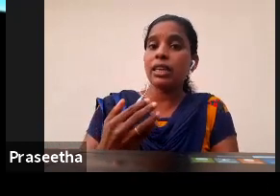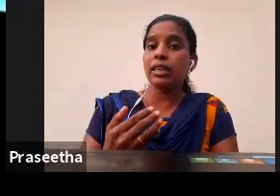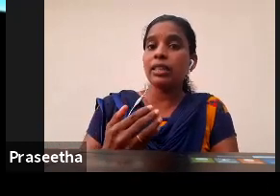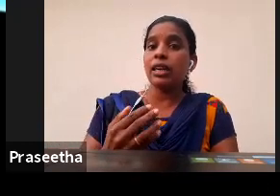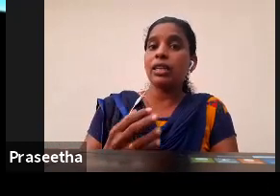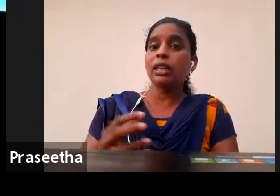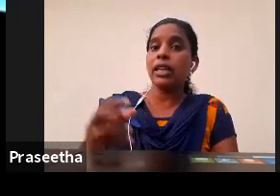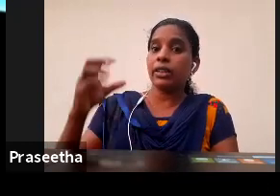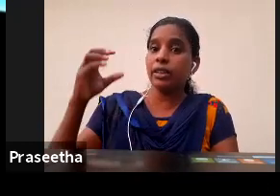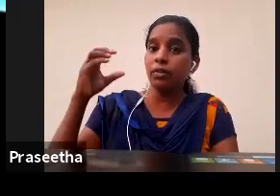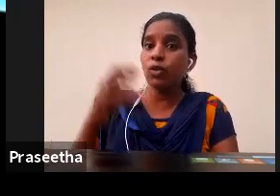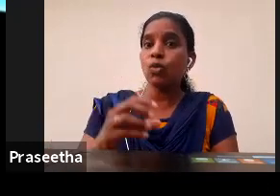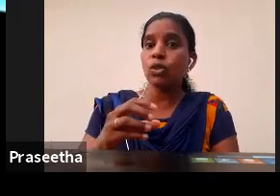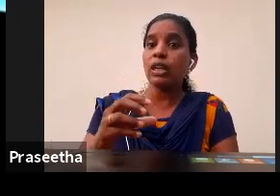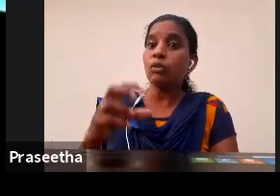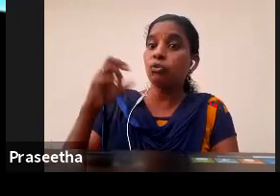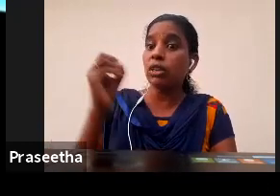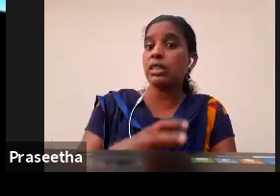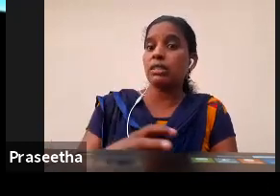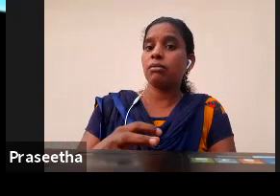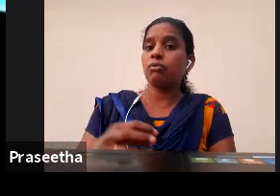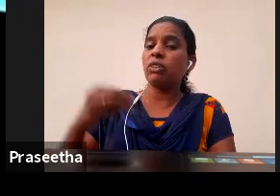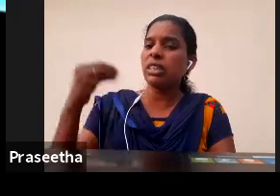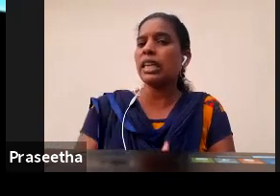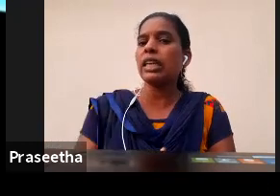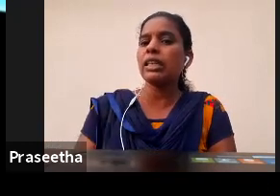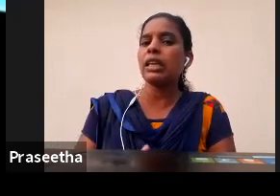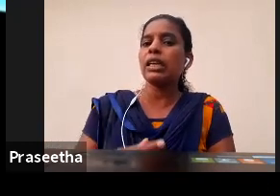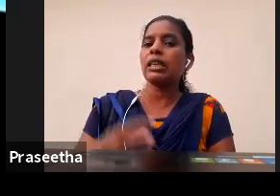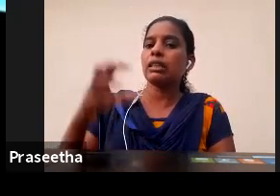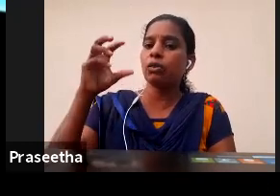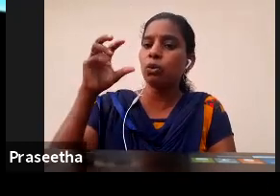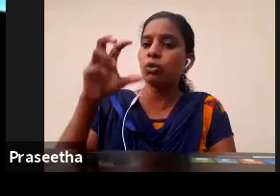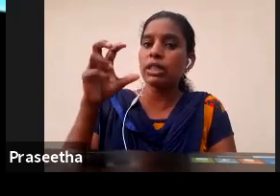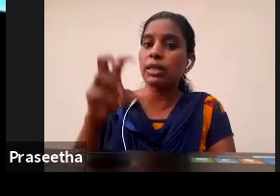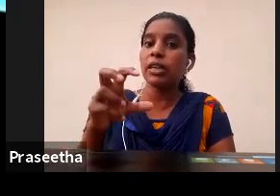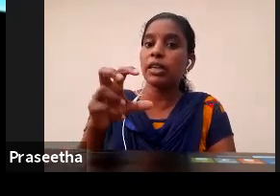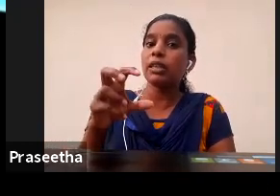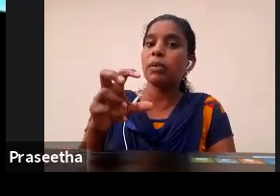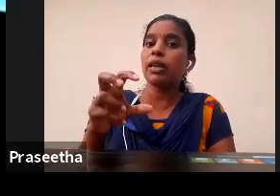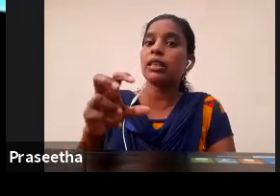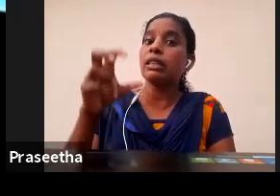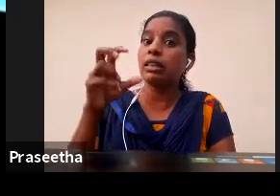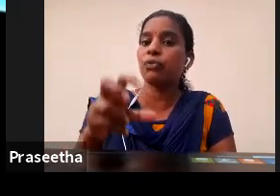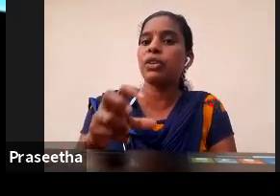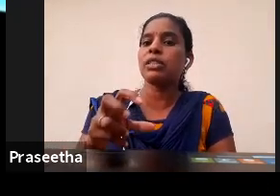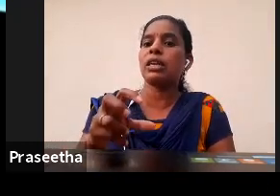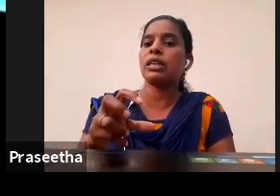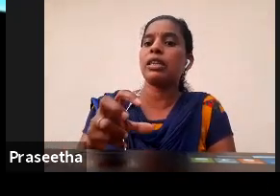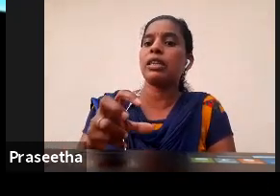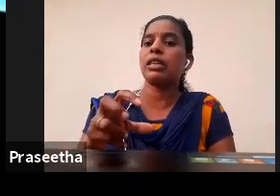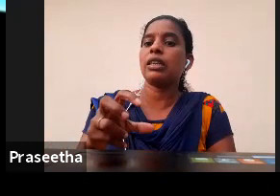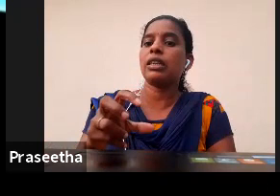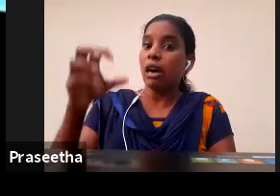ഡിസബിലിറ്റീസ് എനിക്കുണ്ട്. അതിൽ ഏറ്റവും കൂടുതൽ വേഴ്സ് ആയിട്ടുള്ള ഒരു ഡിസബിലിറ്റി എന്ന് പറയുന്നത് ഡെഫ്നെസ്